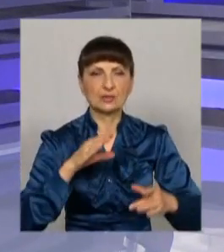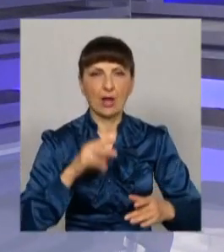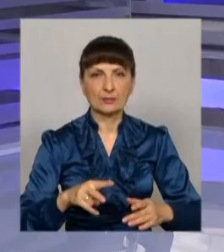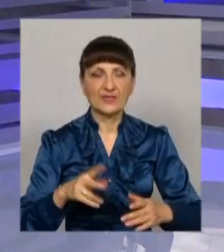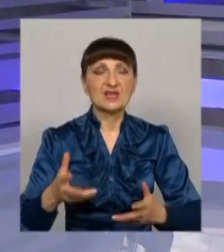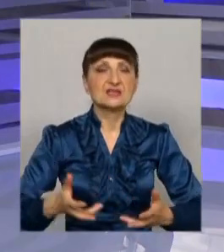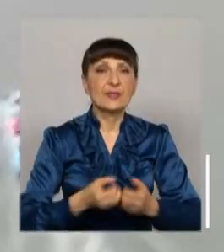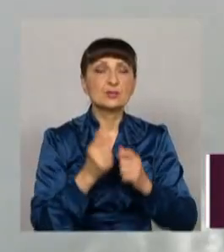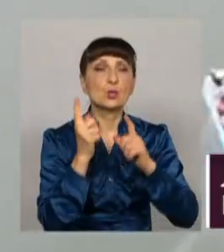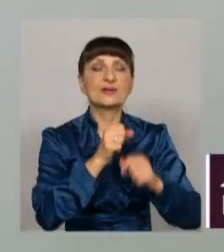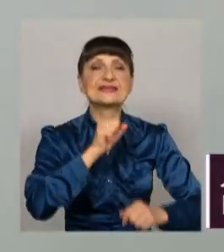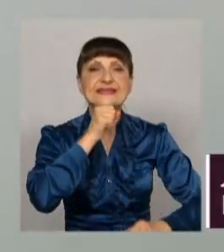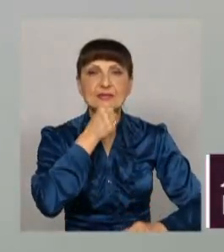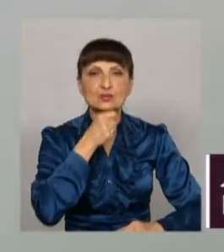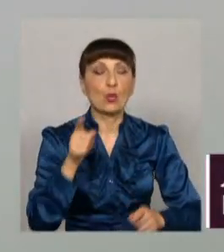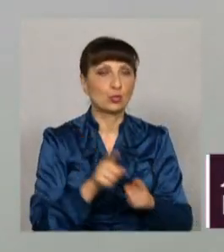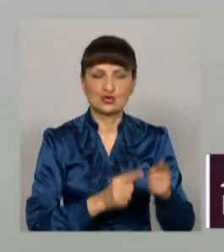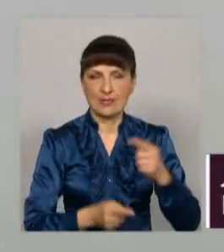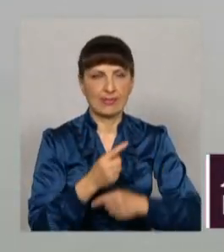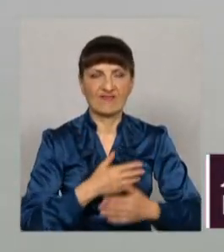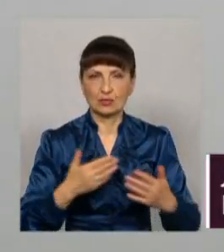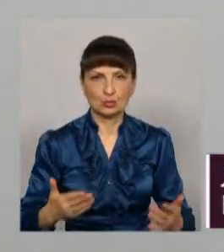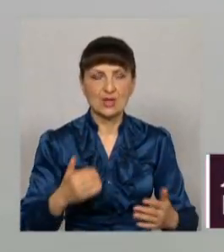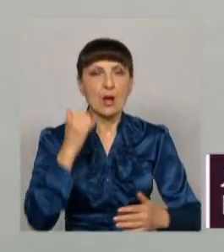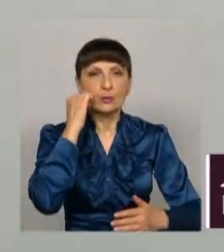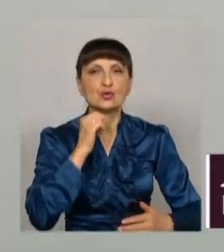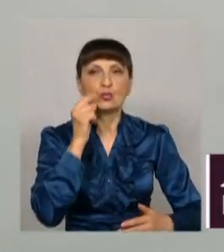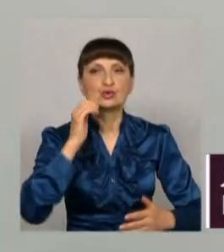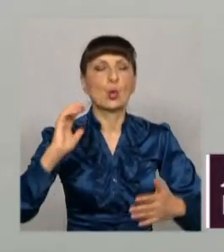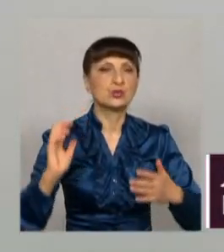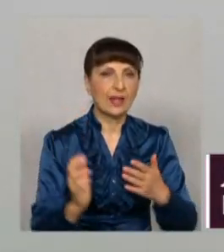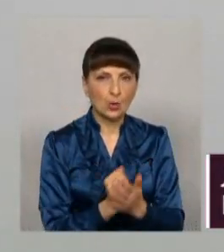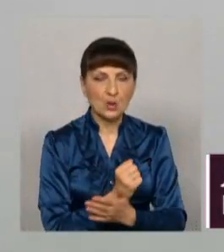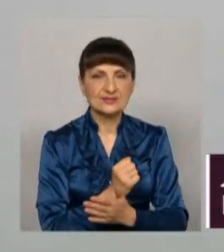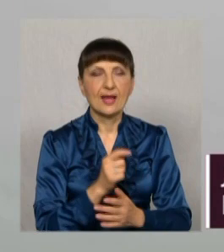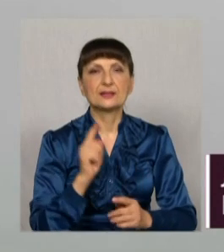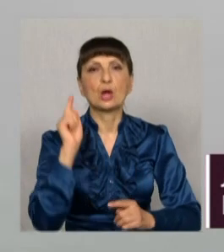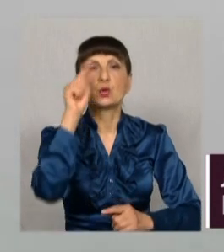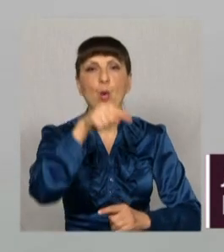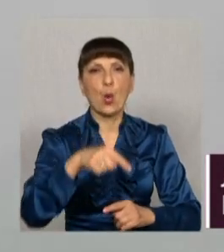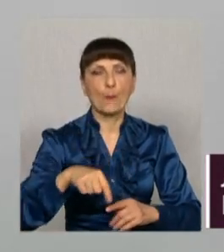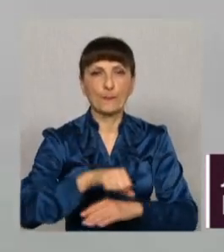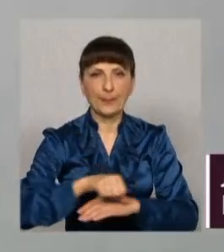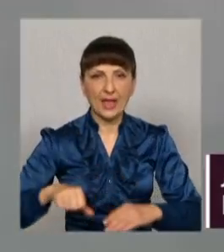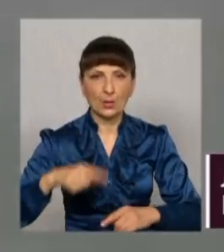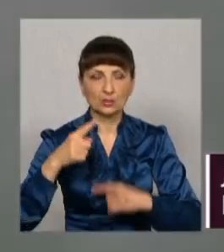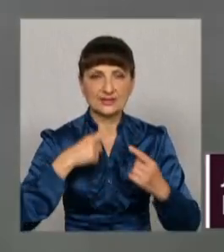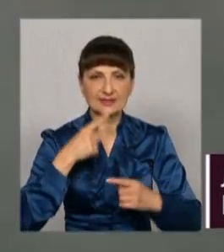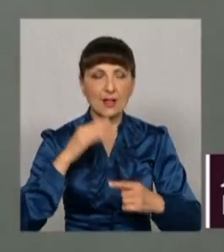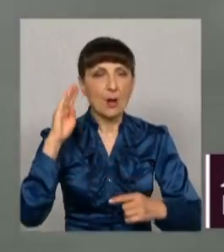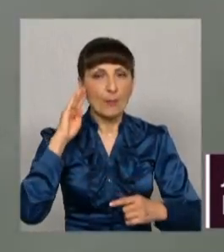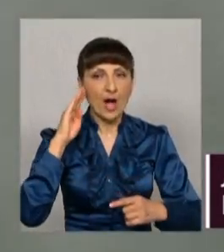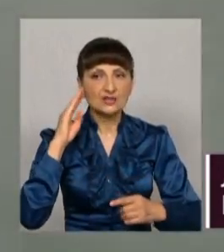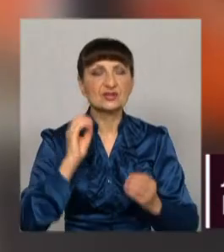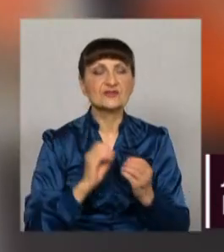Спасать его отправился дедушка, но и он не вернулся. Пожилого мужчину позже удалось найти на противоположном берегу. Он рассказал, что мальчик